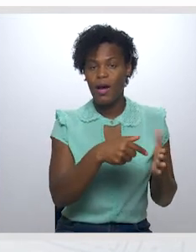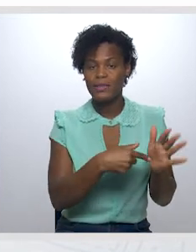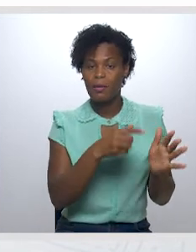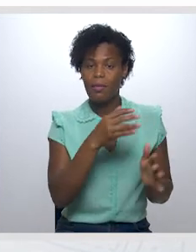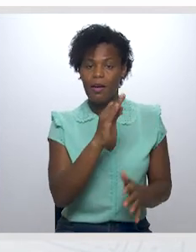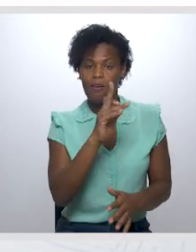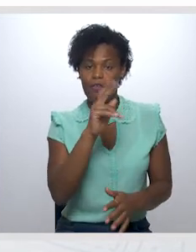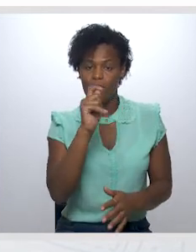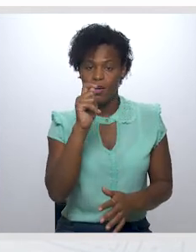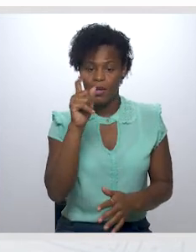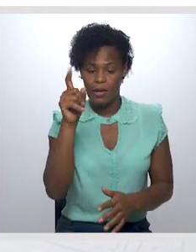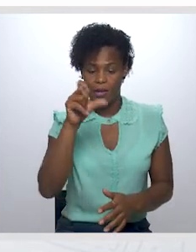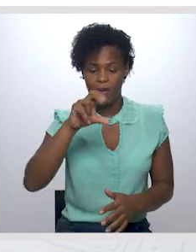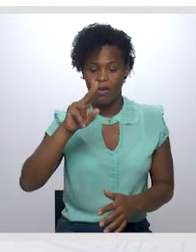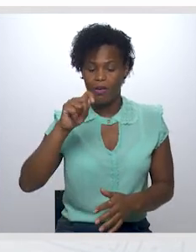verbe fréquenter.